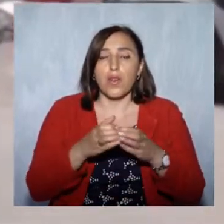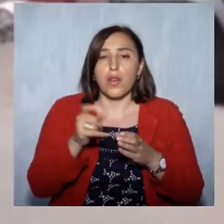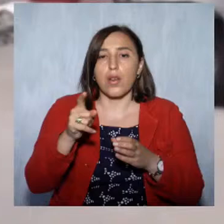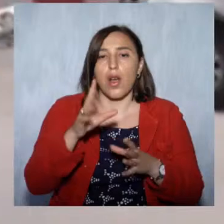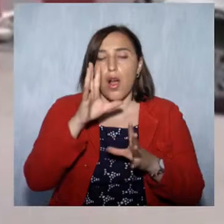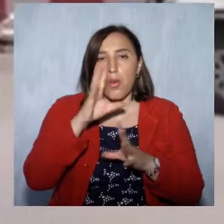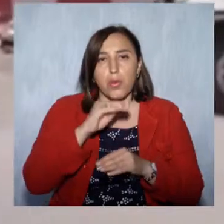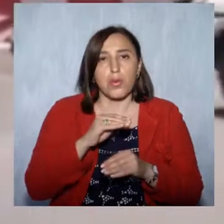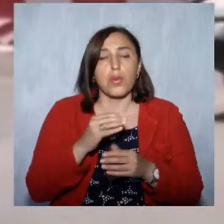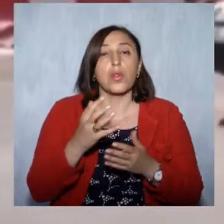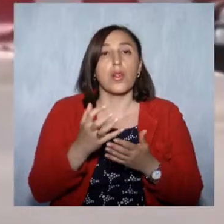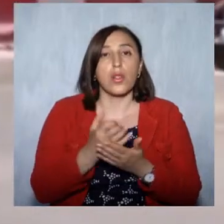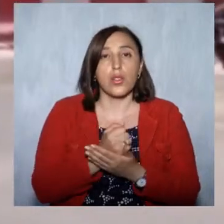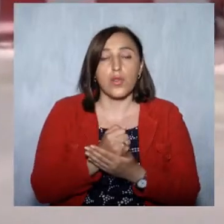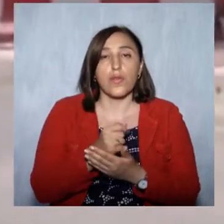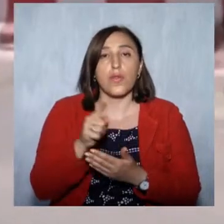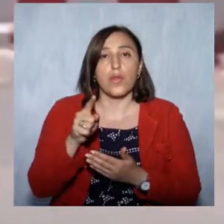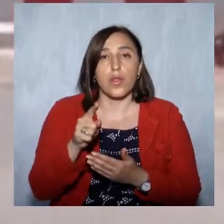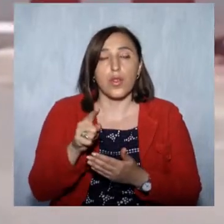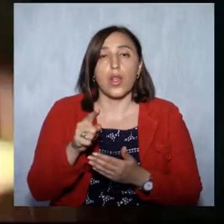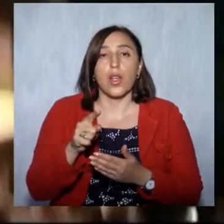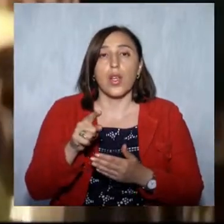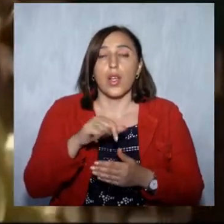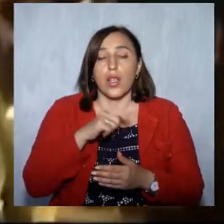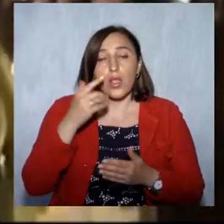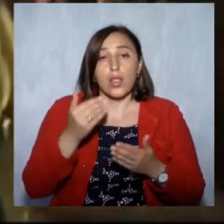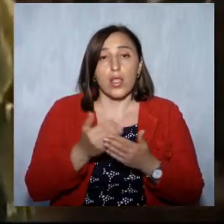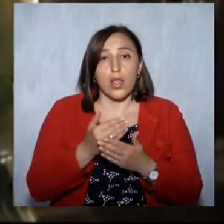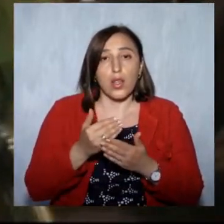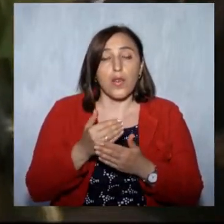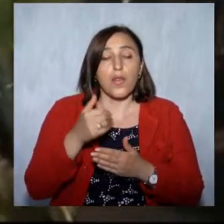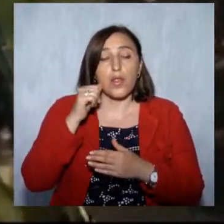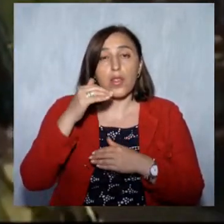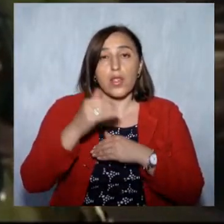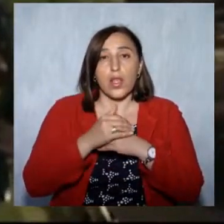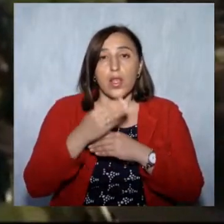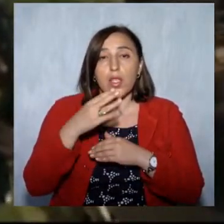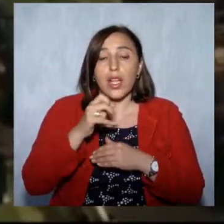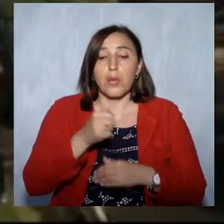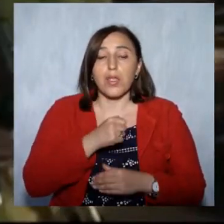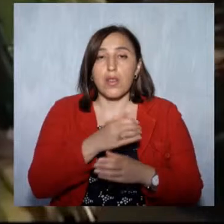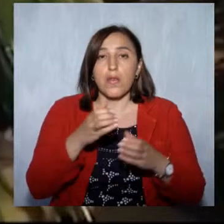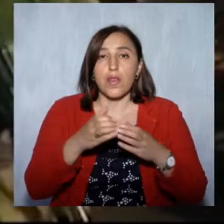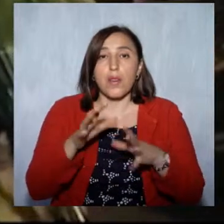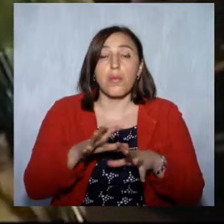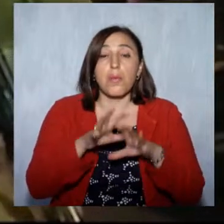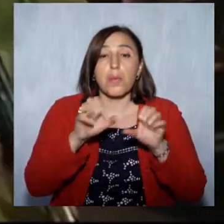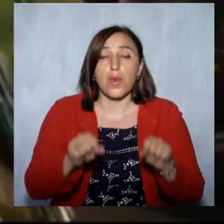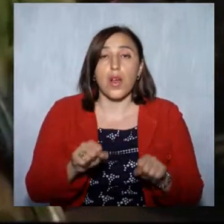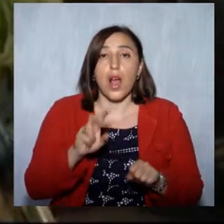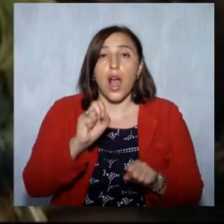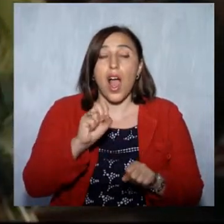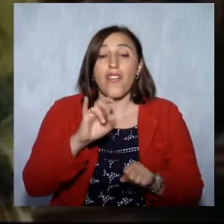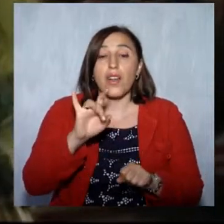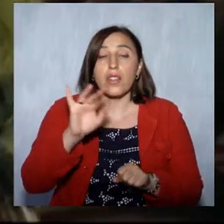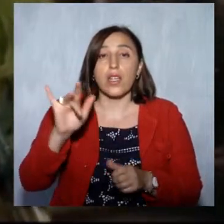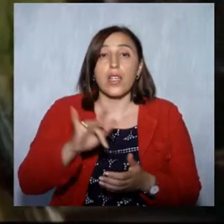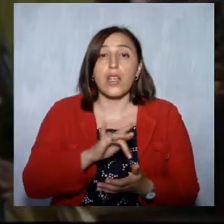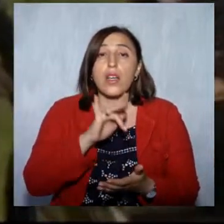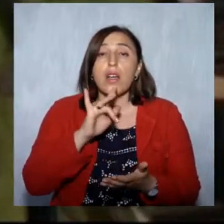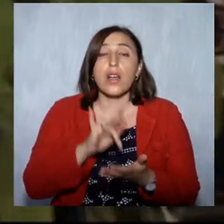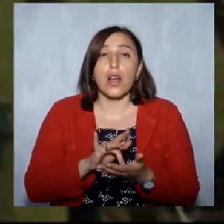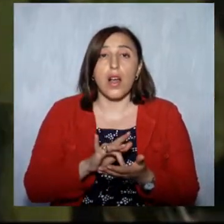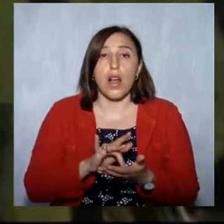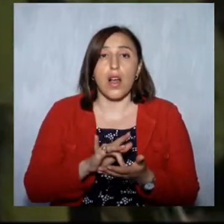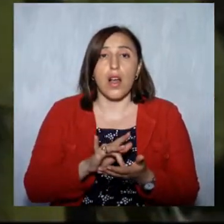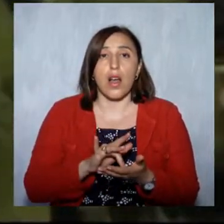են արձանագրել Մարտի դաշտում։ Ռոյտերսի տեղեկություններով անցած գիշեր Թալիբ զինյալները գրավել են Աֆղանստանի մեծությամբ 3-րդ քաղաքը,